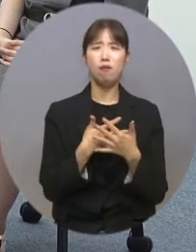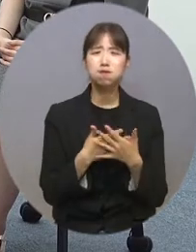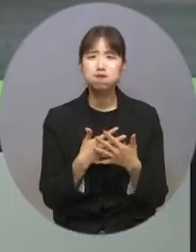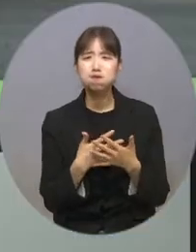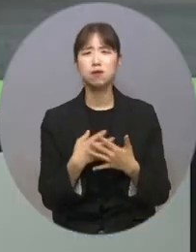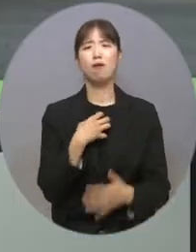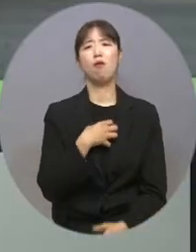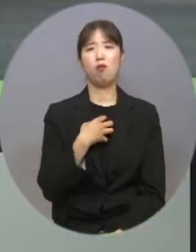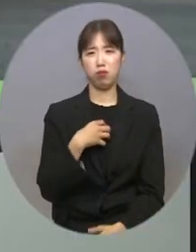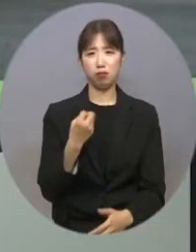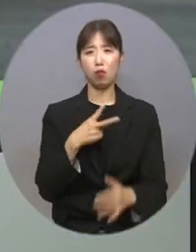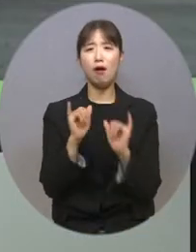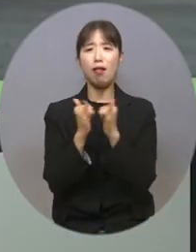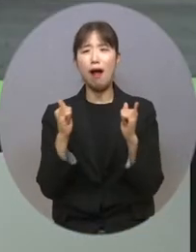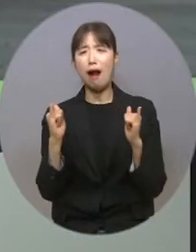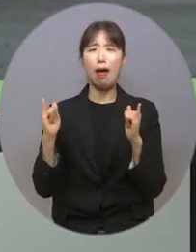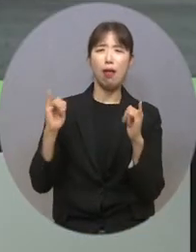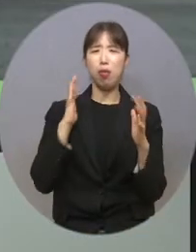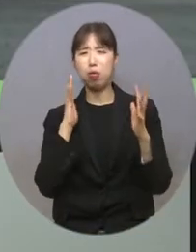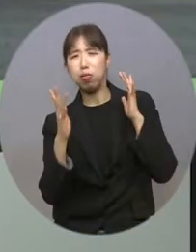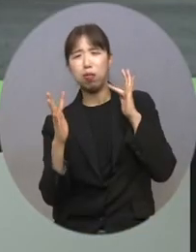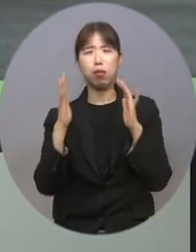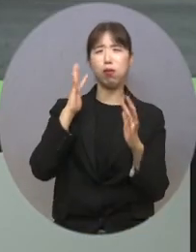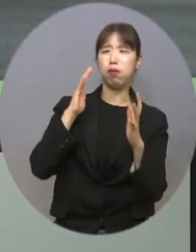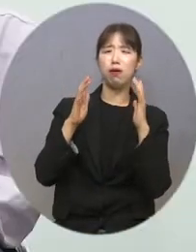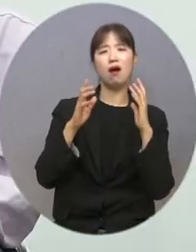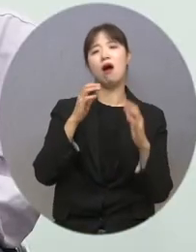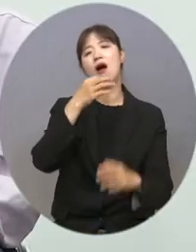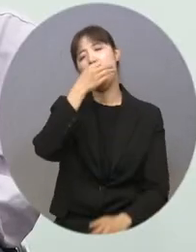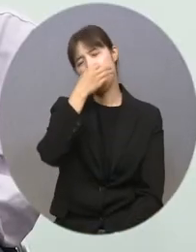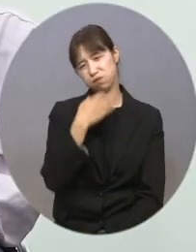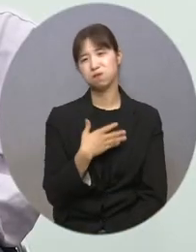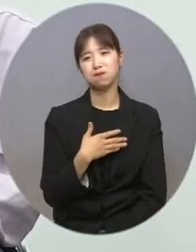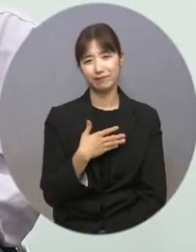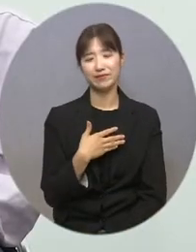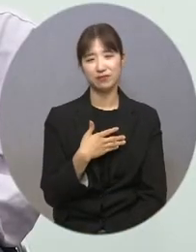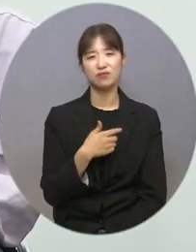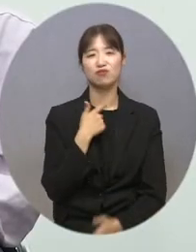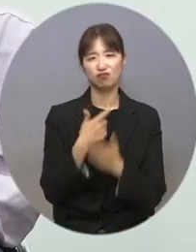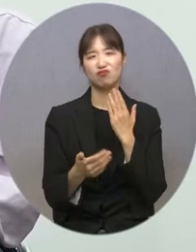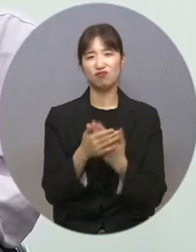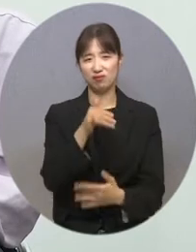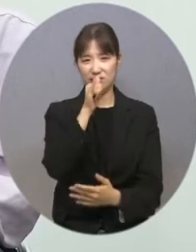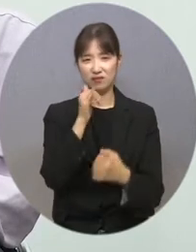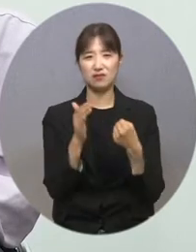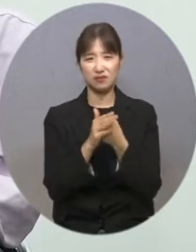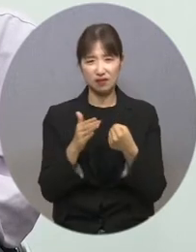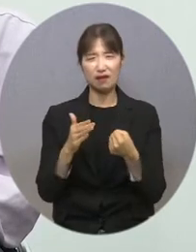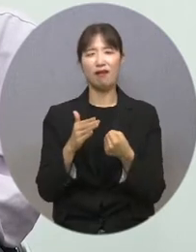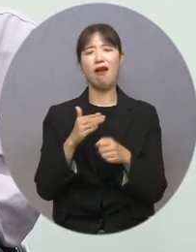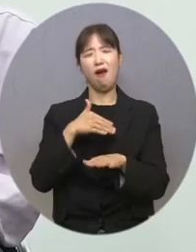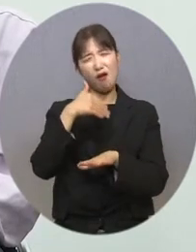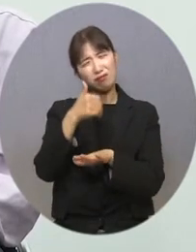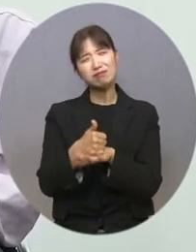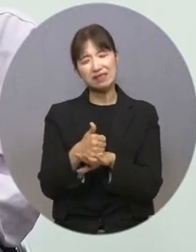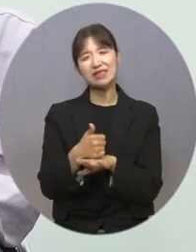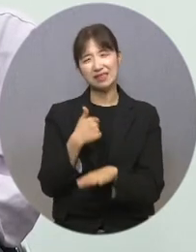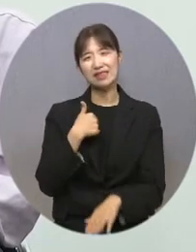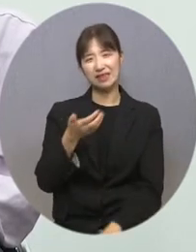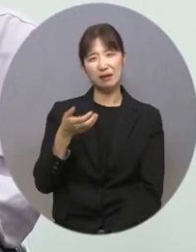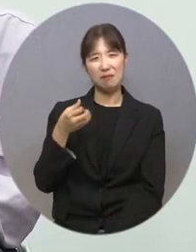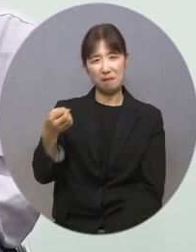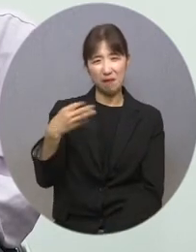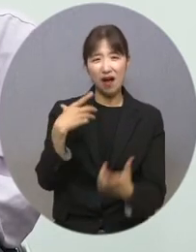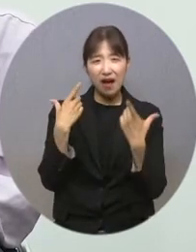이게 사람도 번 9 하다 보니까 되게 힘들더라구요 그래서 또 여러 분들이 많아서 저도 그래서 결론적으로 앞에서 발생 들이